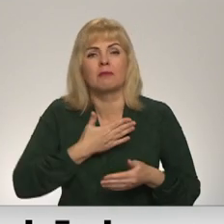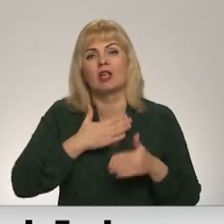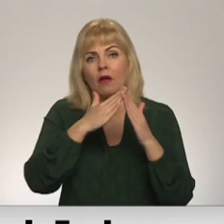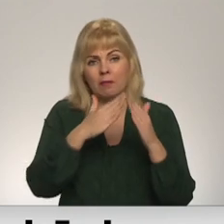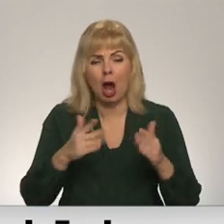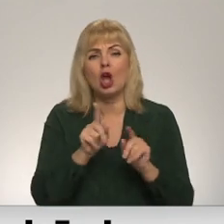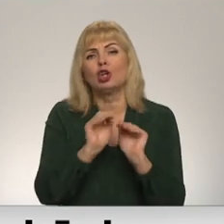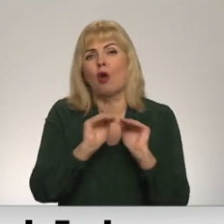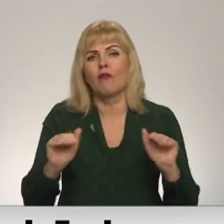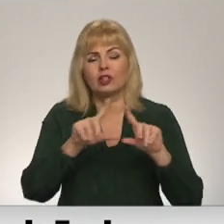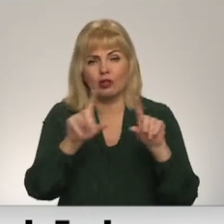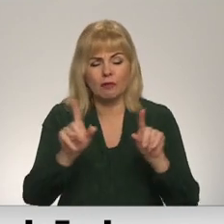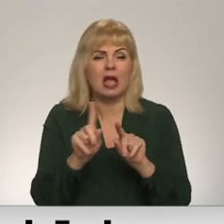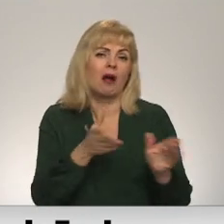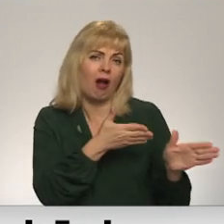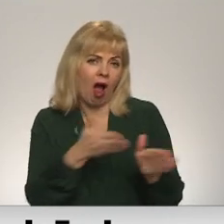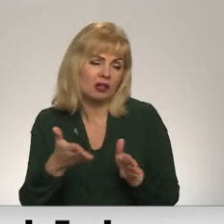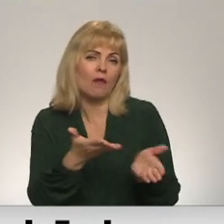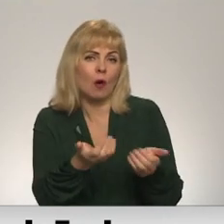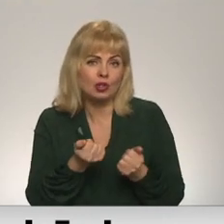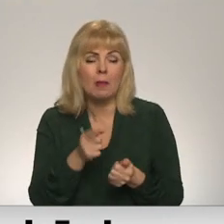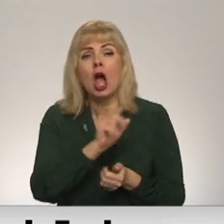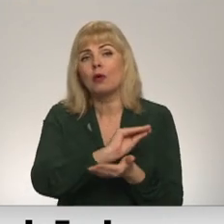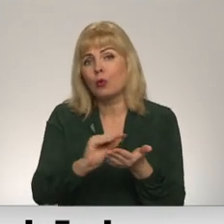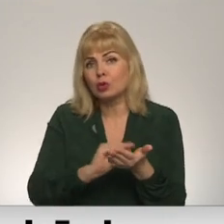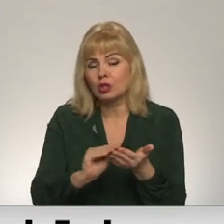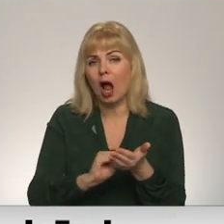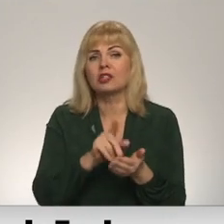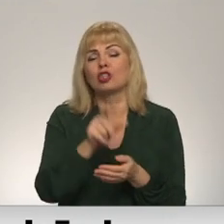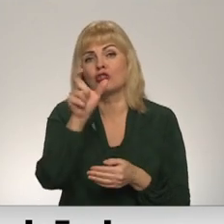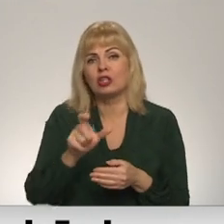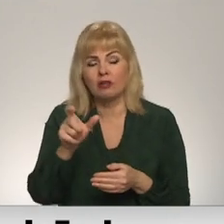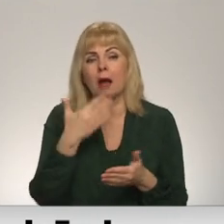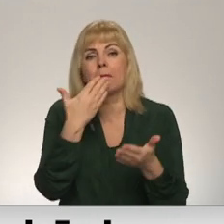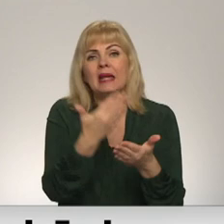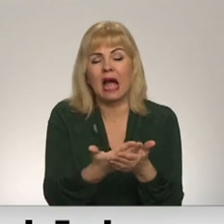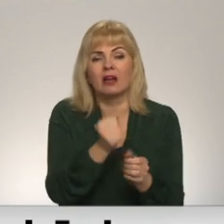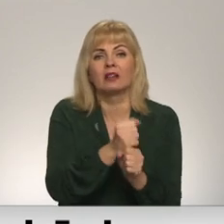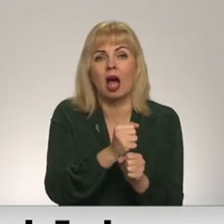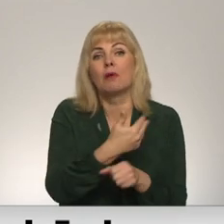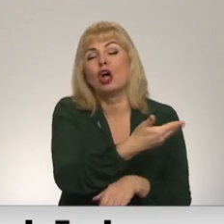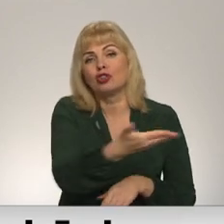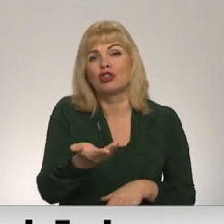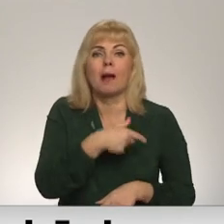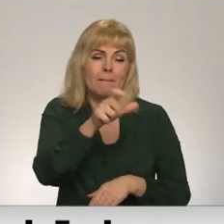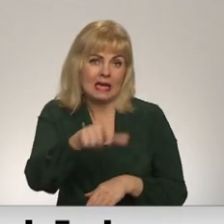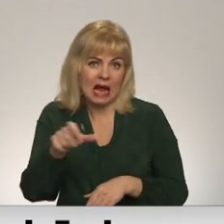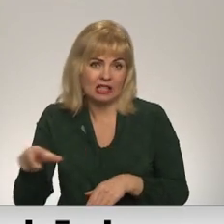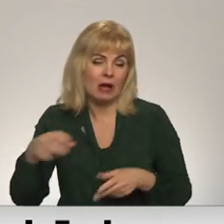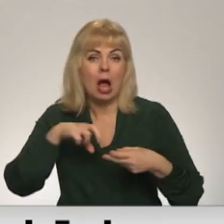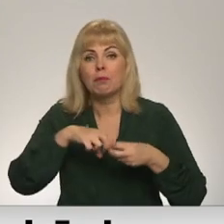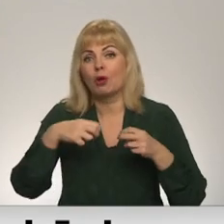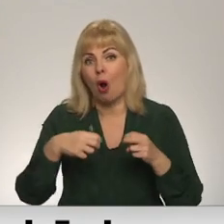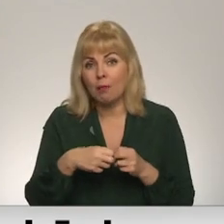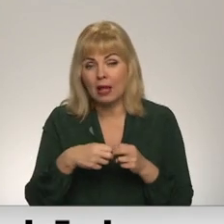oficiāls iestādes, kas ir gatavs uzņemt. Mums ir jau uzrakstījuši cilvēki, kas piedāvā darbu šiem iedzīvotājiem. Tā kā tāda problēma,